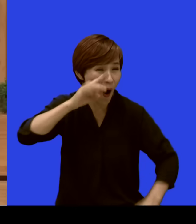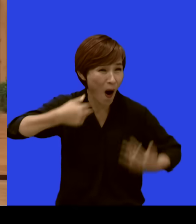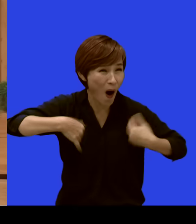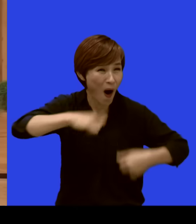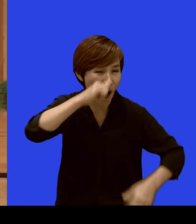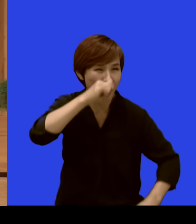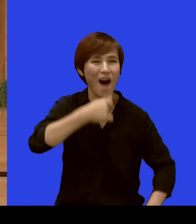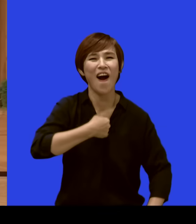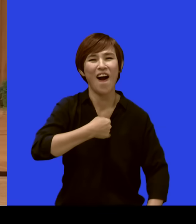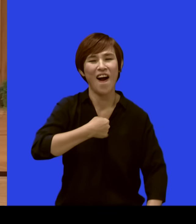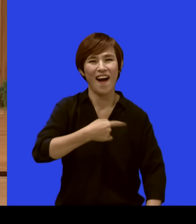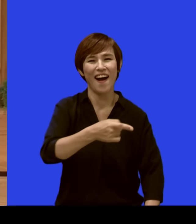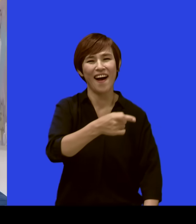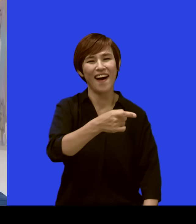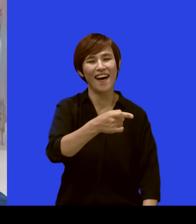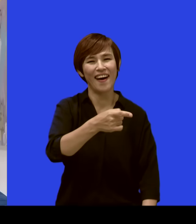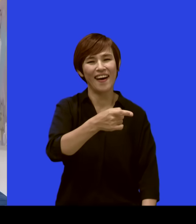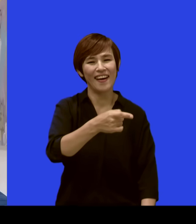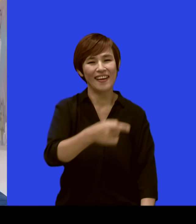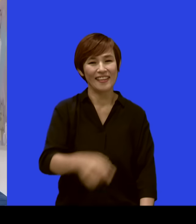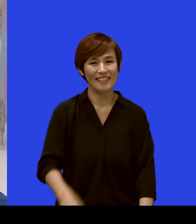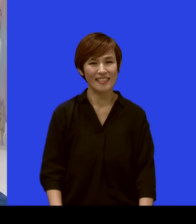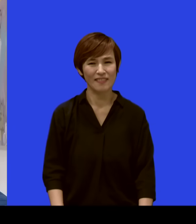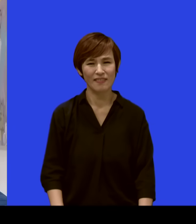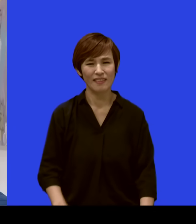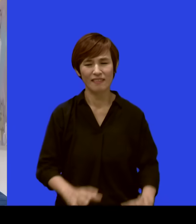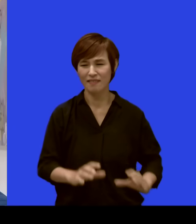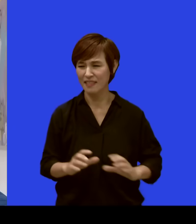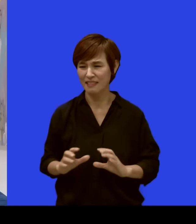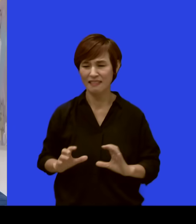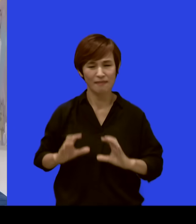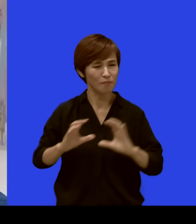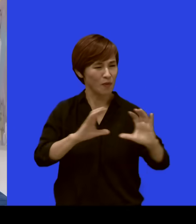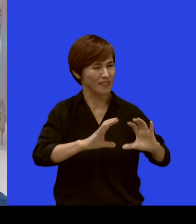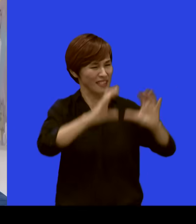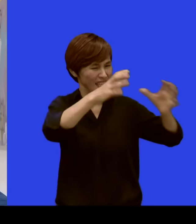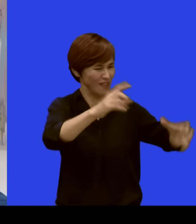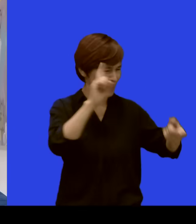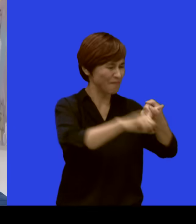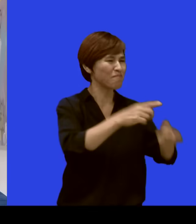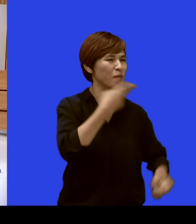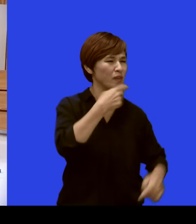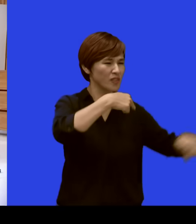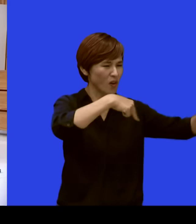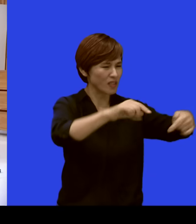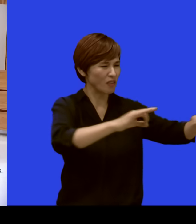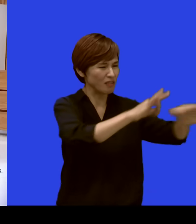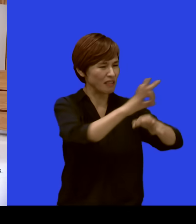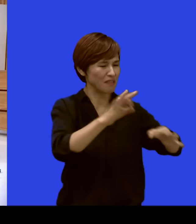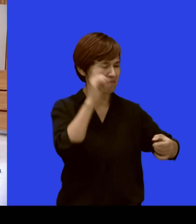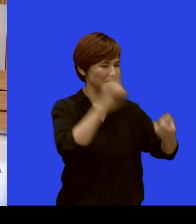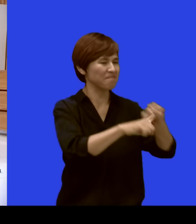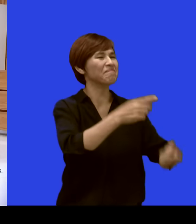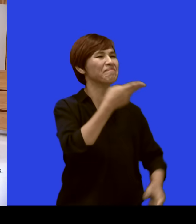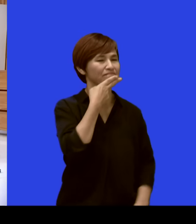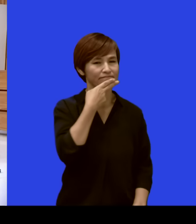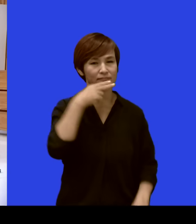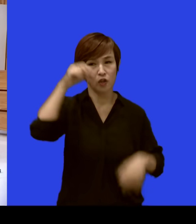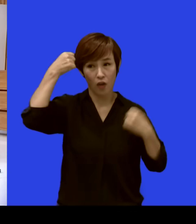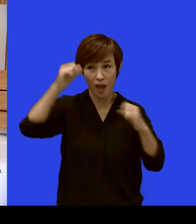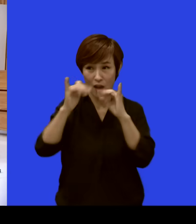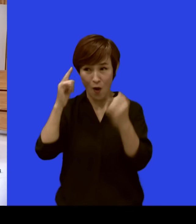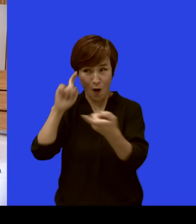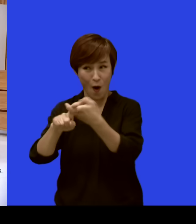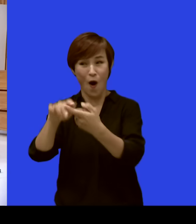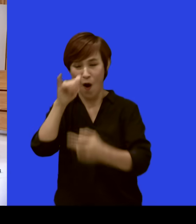재밌었고 그래가지고 저는 뭐 세상에 대한 관심이 없었습니다. 그는 뭐 정치나 경제나 이런 것들. 근데 연예부에 연예계에